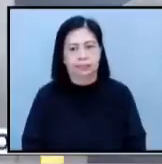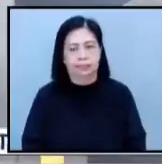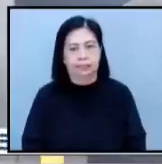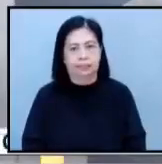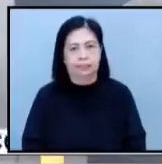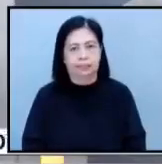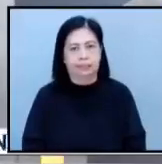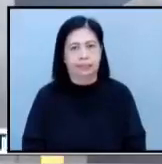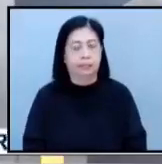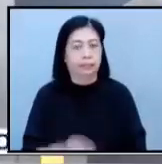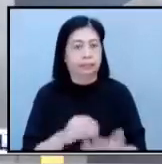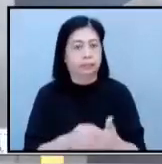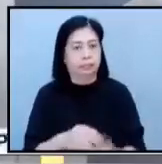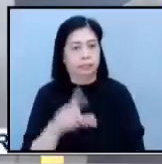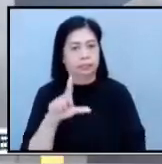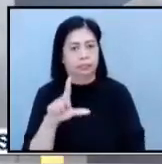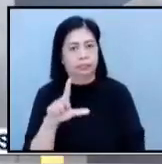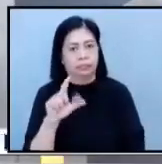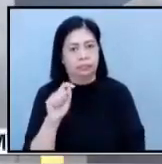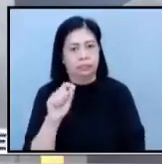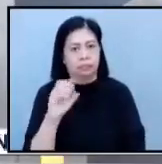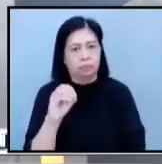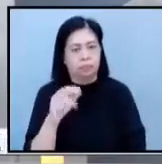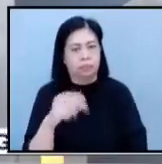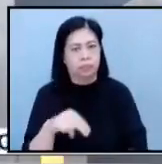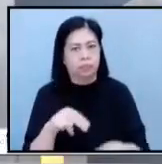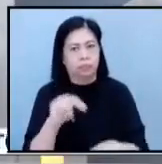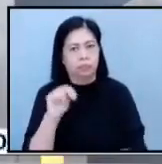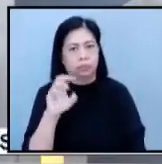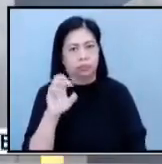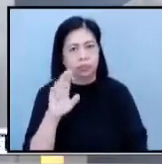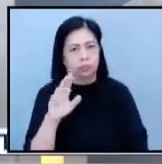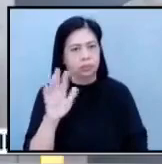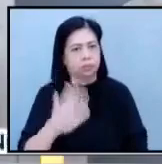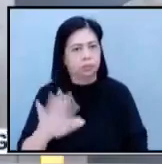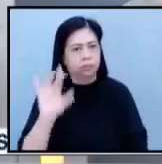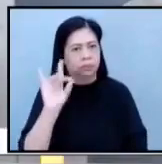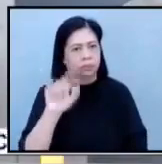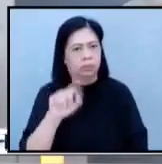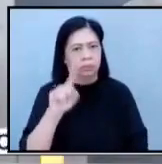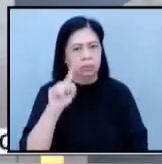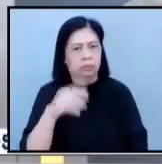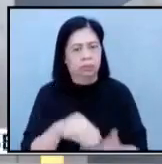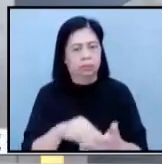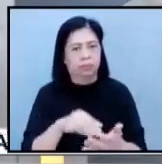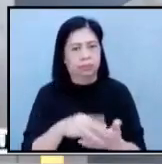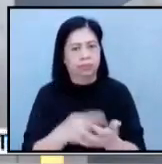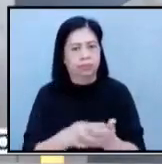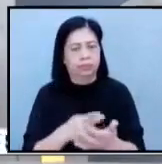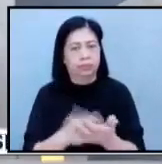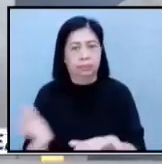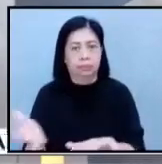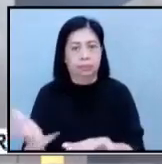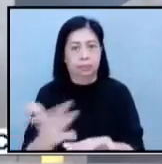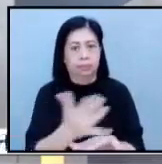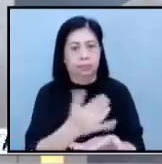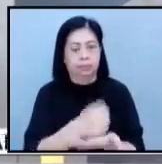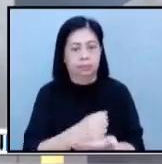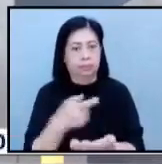Nakapagtala po ang Land Transportation Office, National Capital Region, ng nasa 8.1 billion pesos na revenue collections nito sa